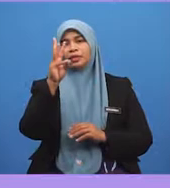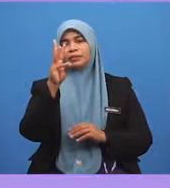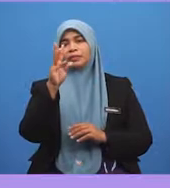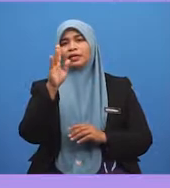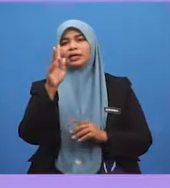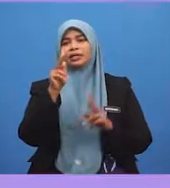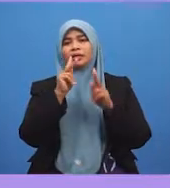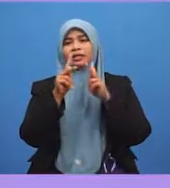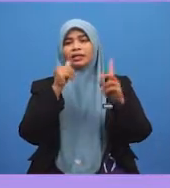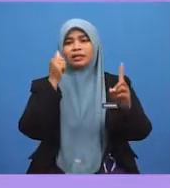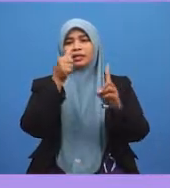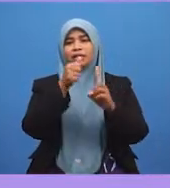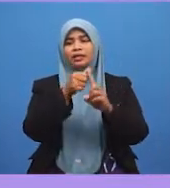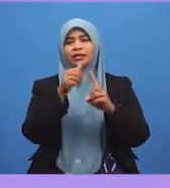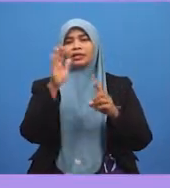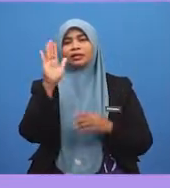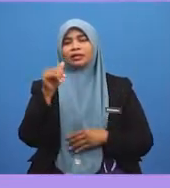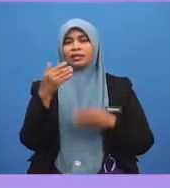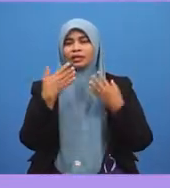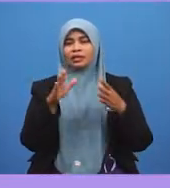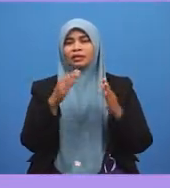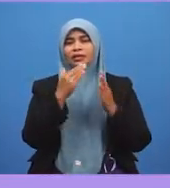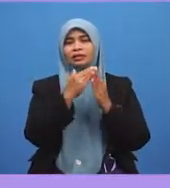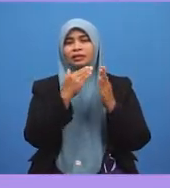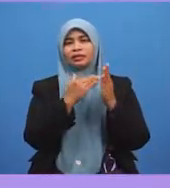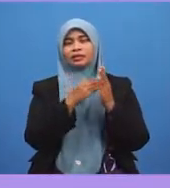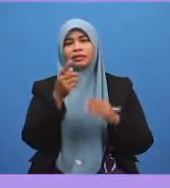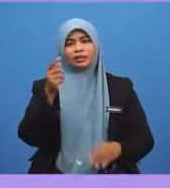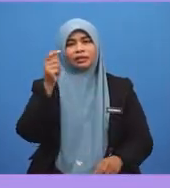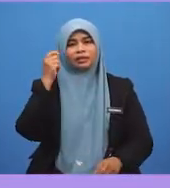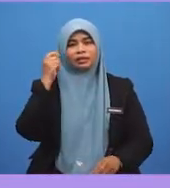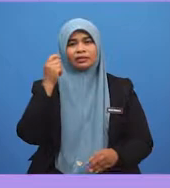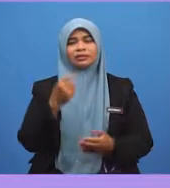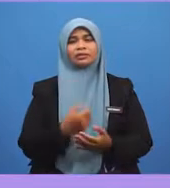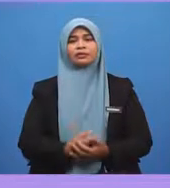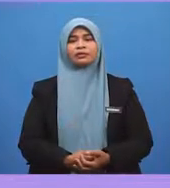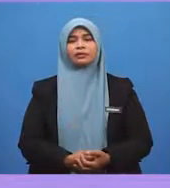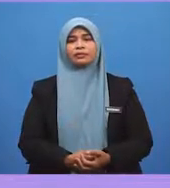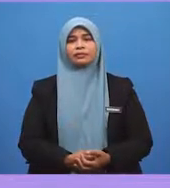arah yang telah kita senaraikan sebentar tadi.